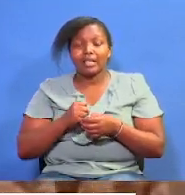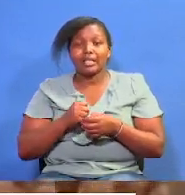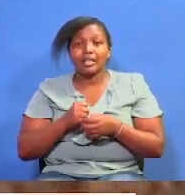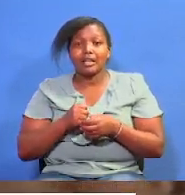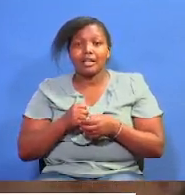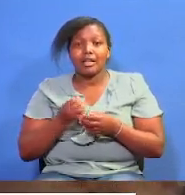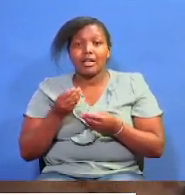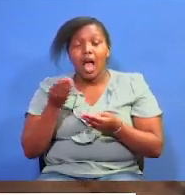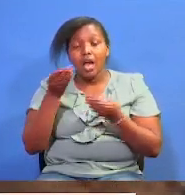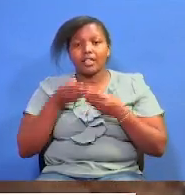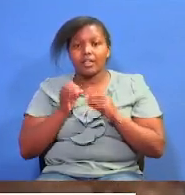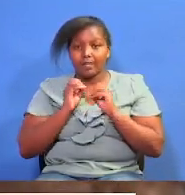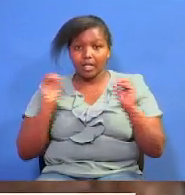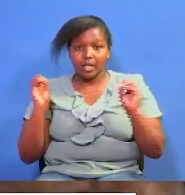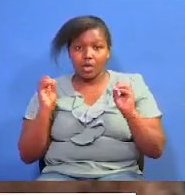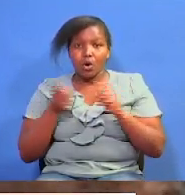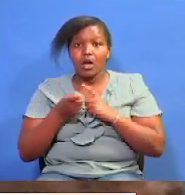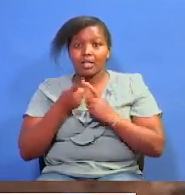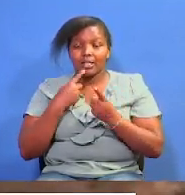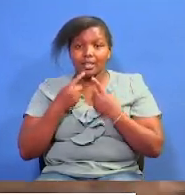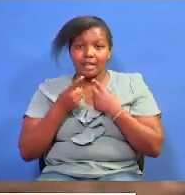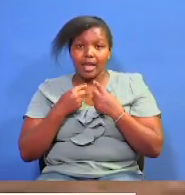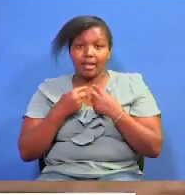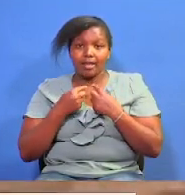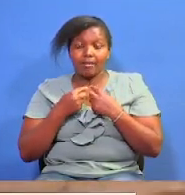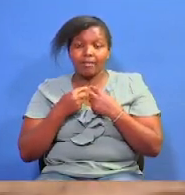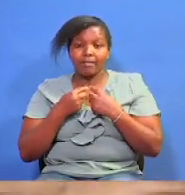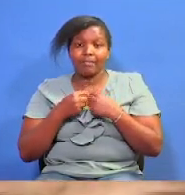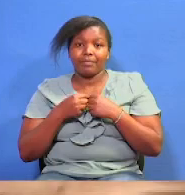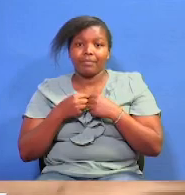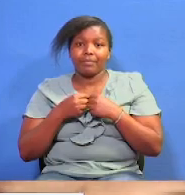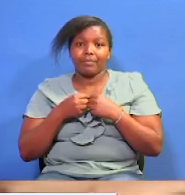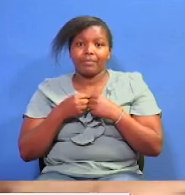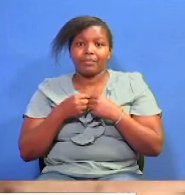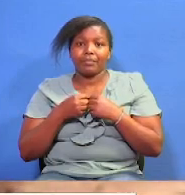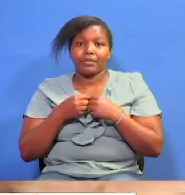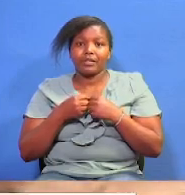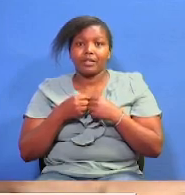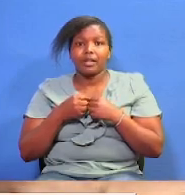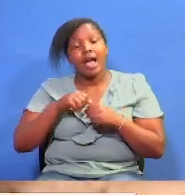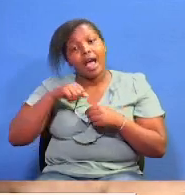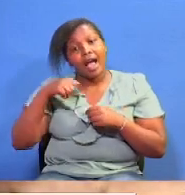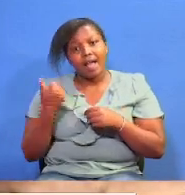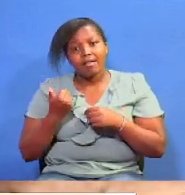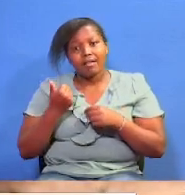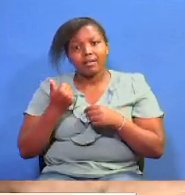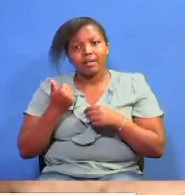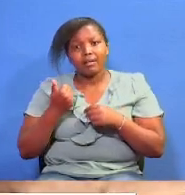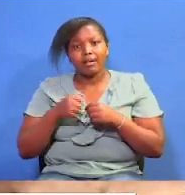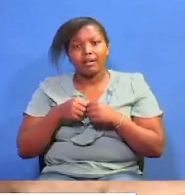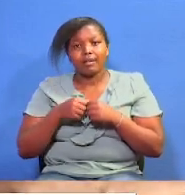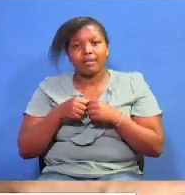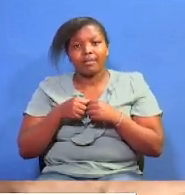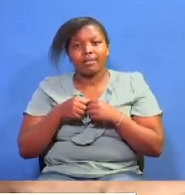serikali hapo awali, wakisema wasiofaa kupokea hela hizo ndio wanaozipokea.